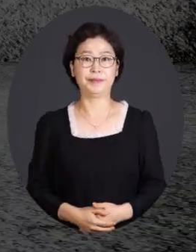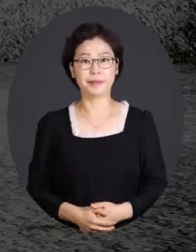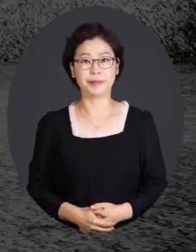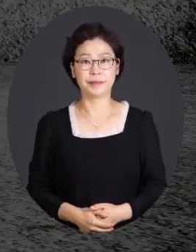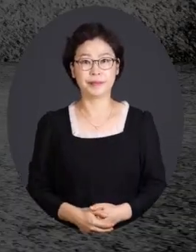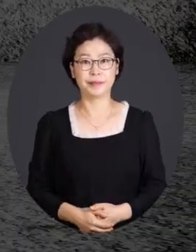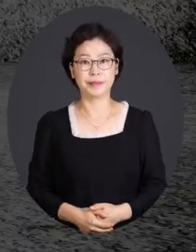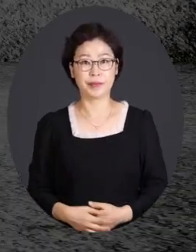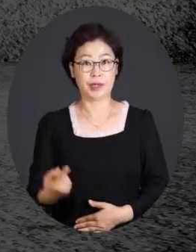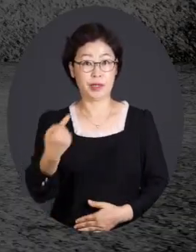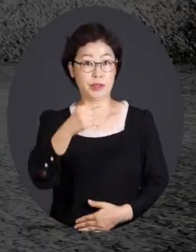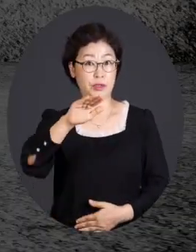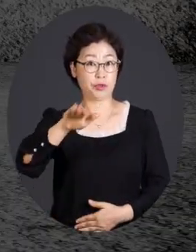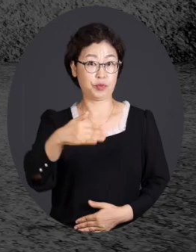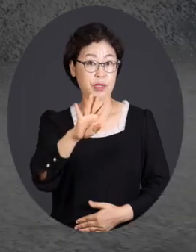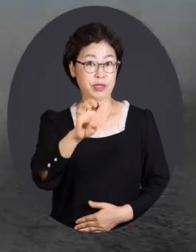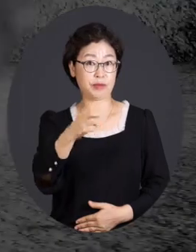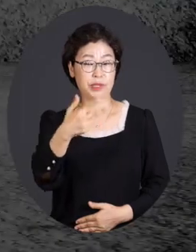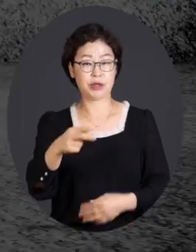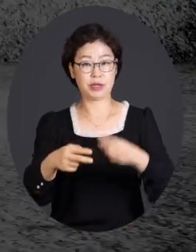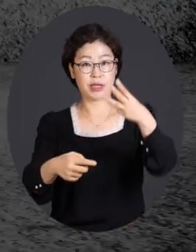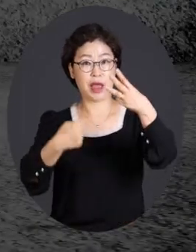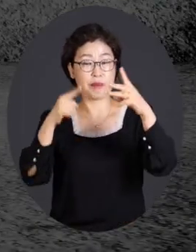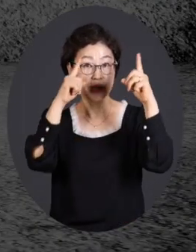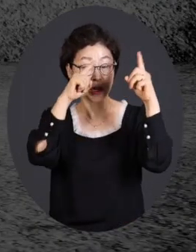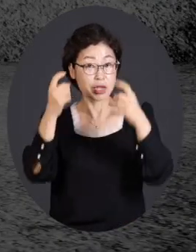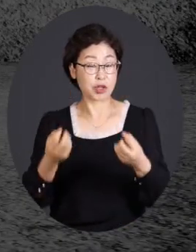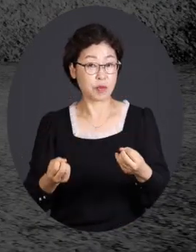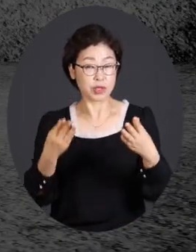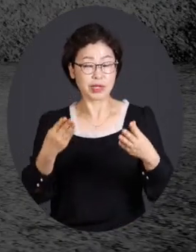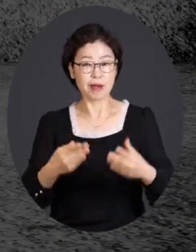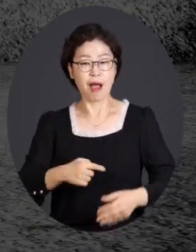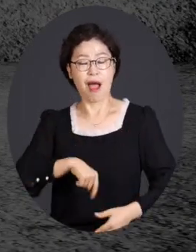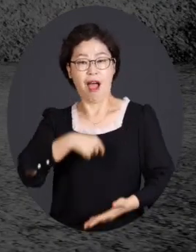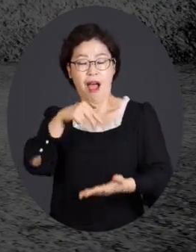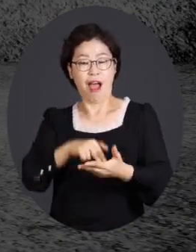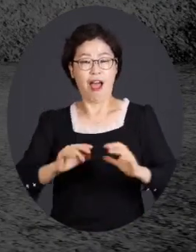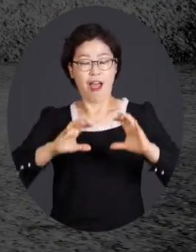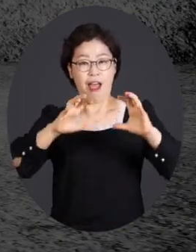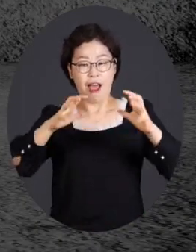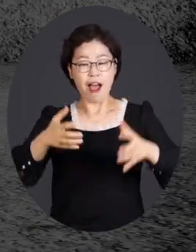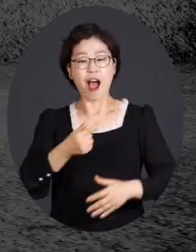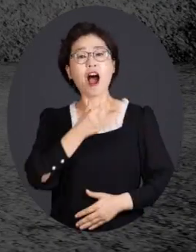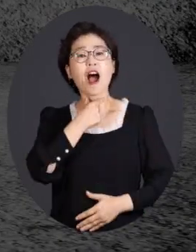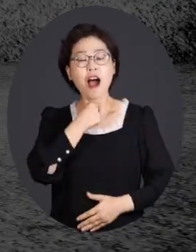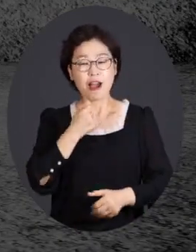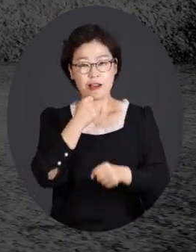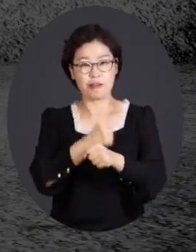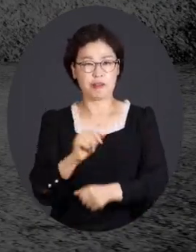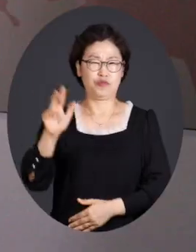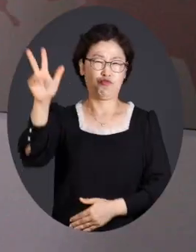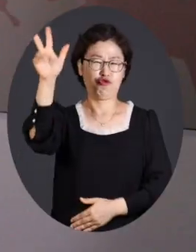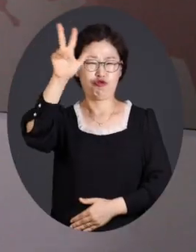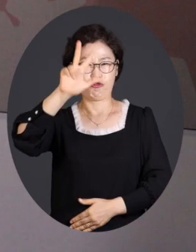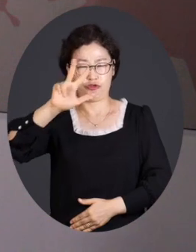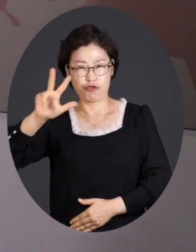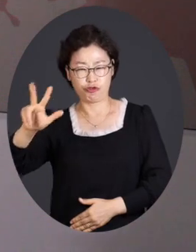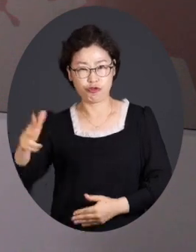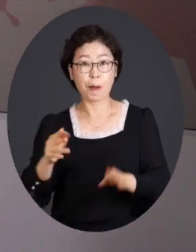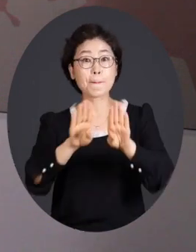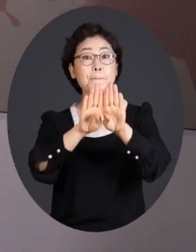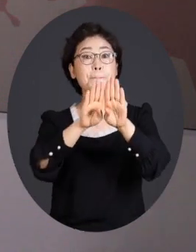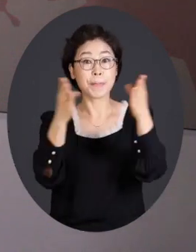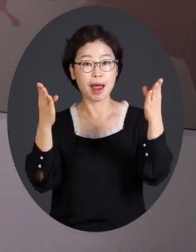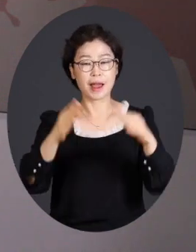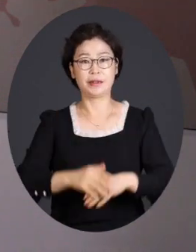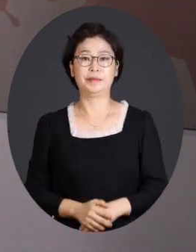1947년 3.1절 기념식은 자주 독립국가 건설에 열망을 담아 전국적으로 열렸습니다. 기념대회가 끝난